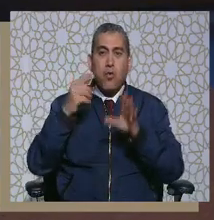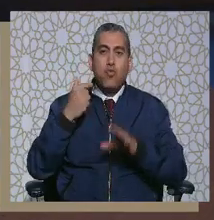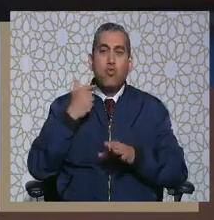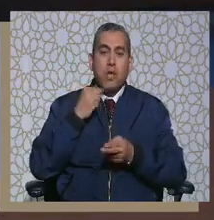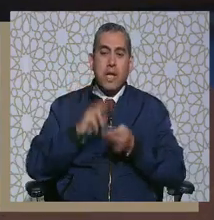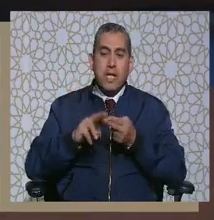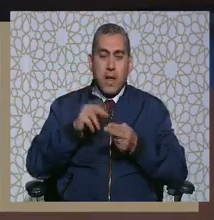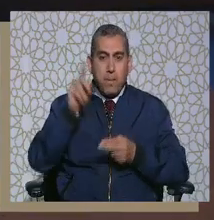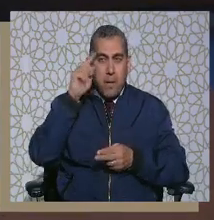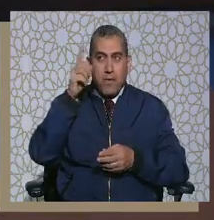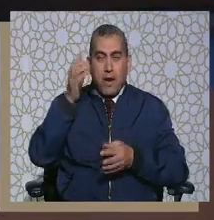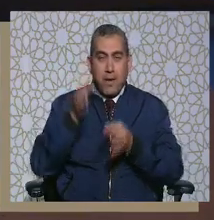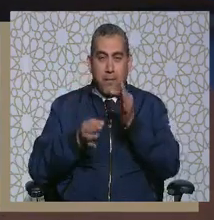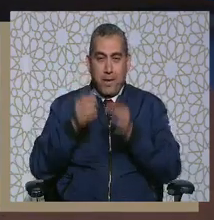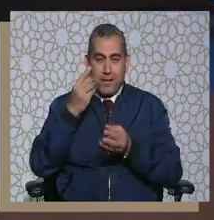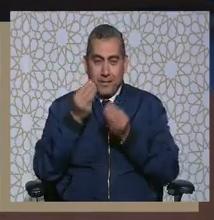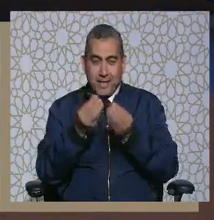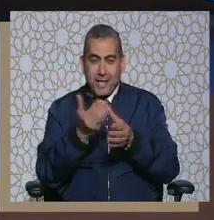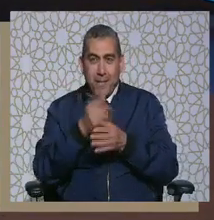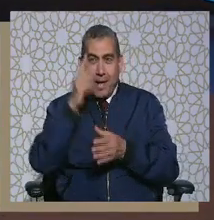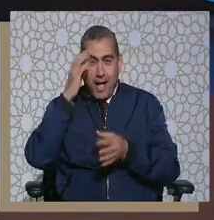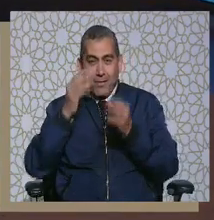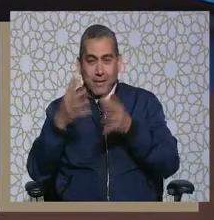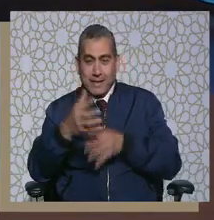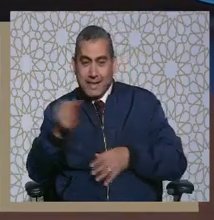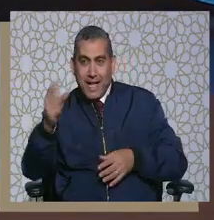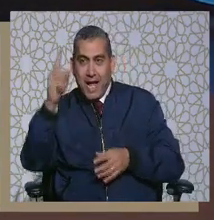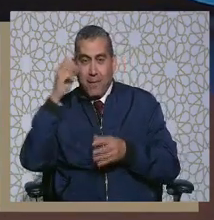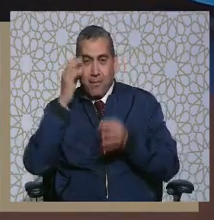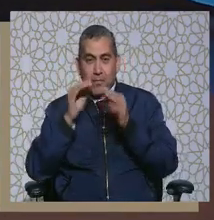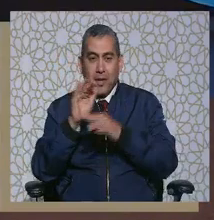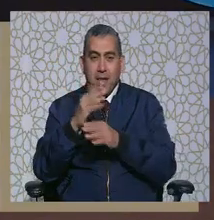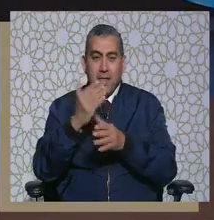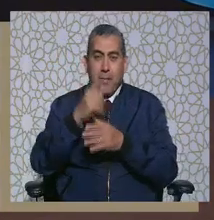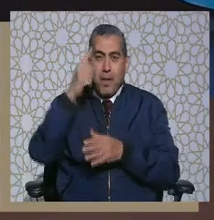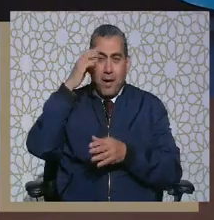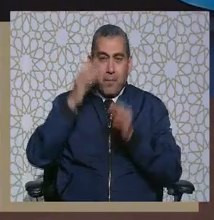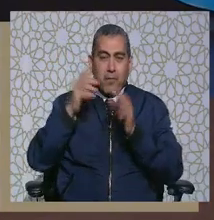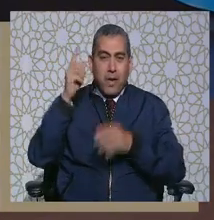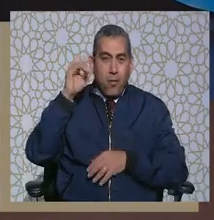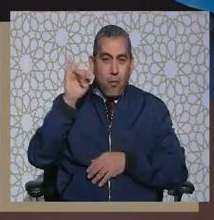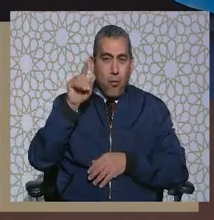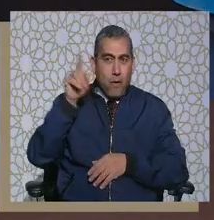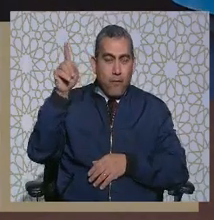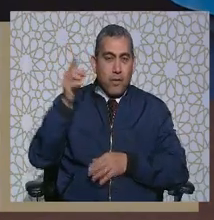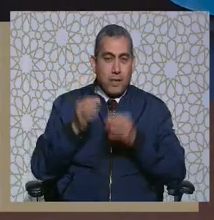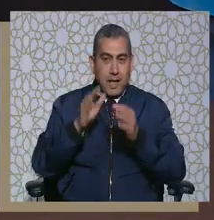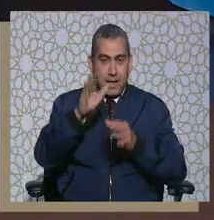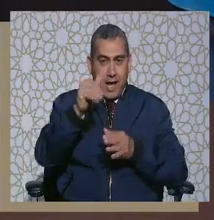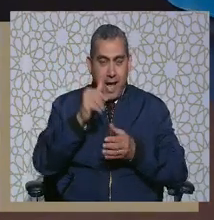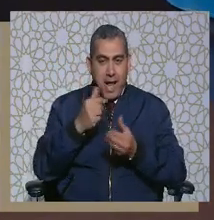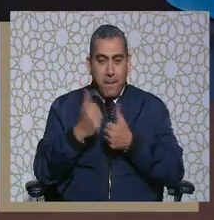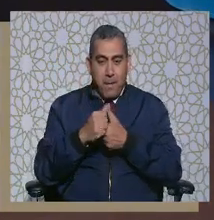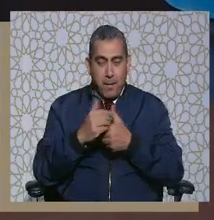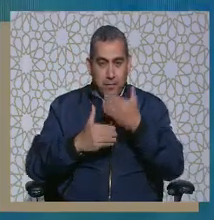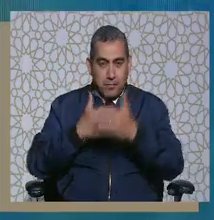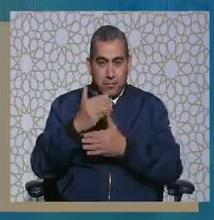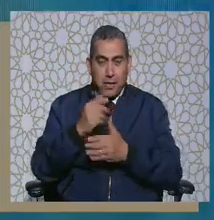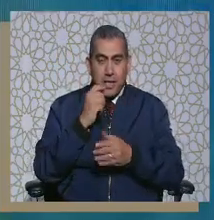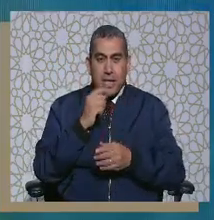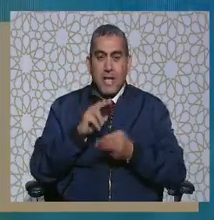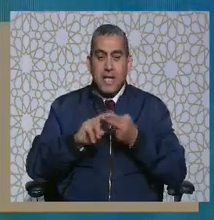تعرفش الحكمه فيها الحكمه الربانيه اللي ربنا وضعها تعال نكمل ده بسلام